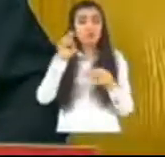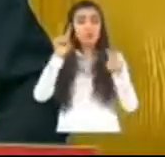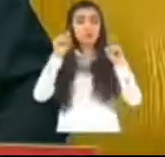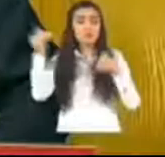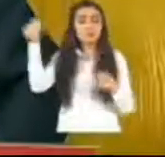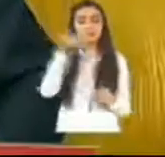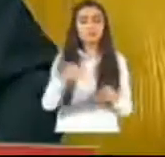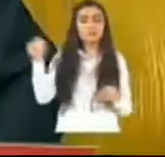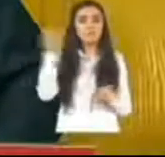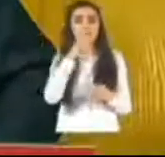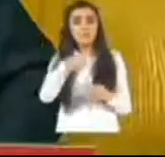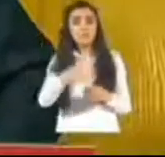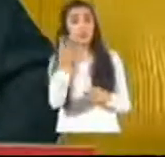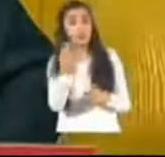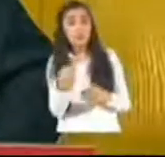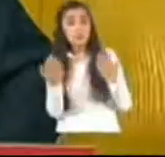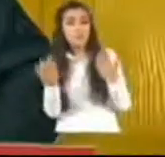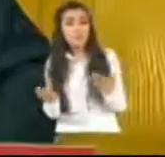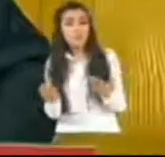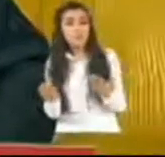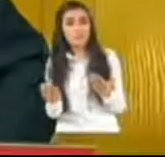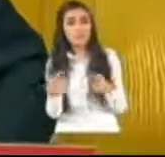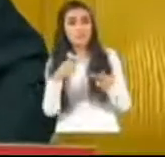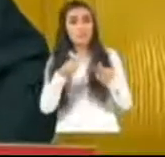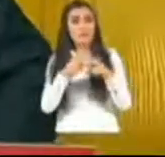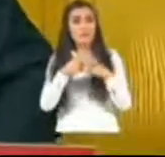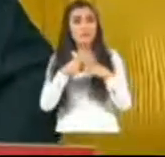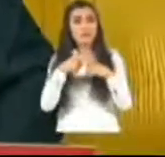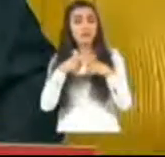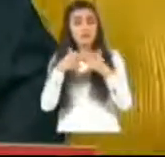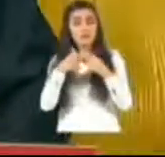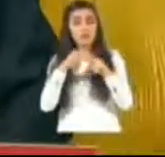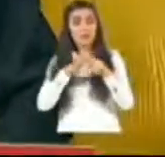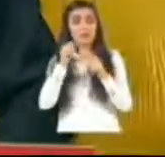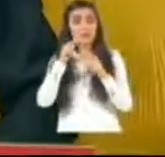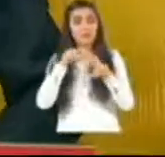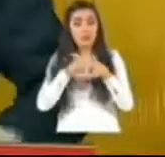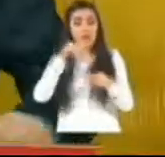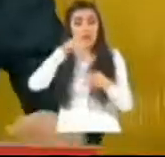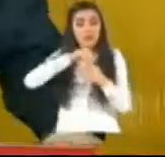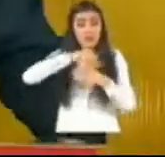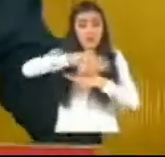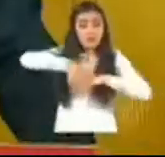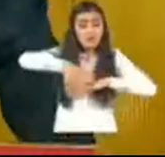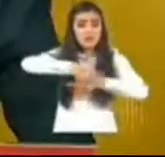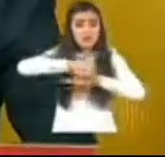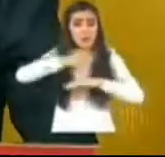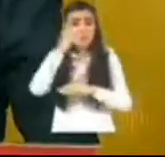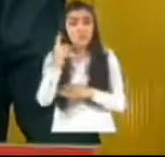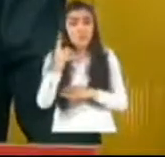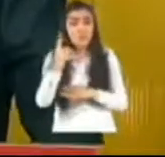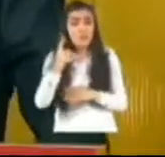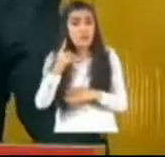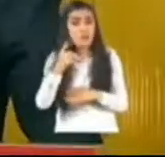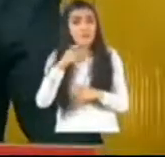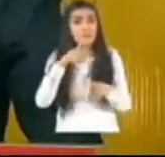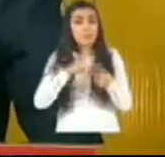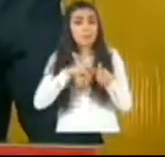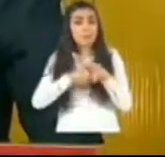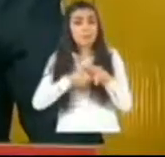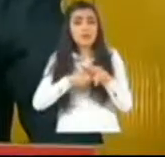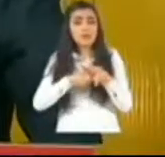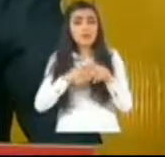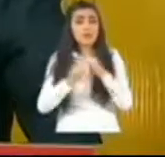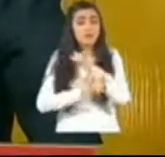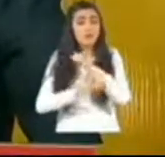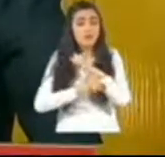düşmektedir. Bunlar oluyorken Kerkük şehir merkezinin en işlek caddelerinden birine PKK'lı